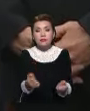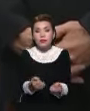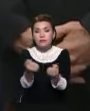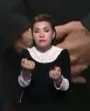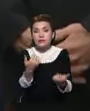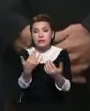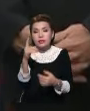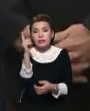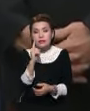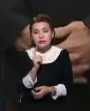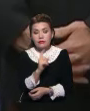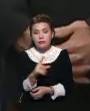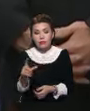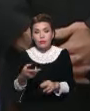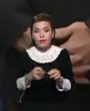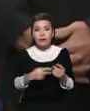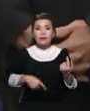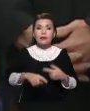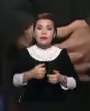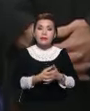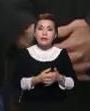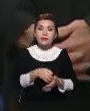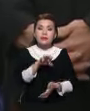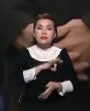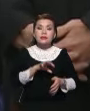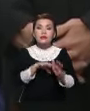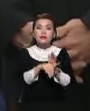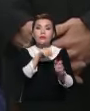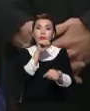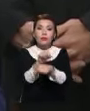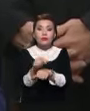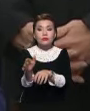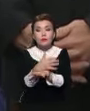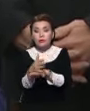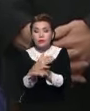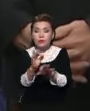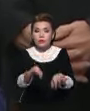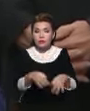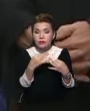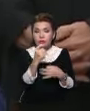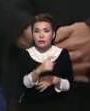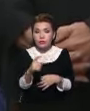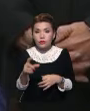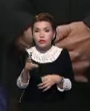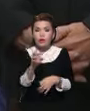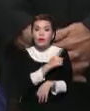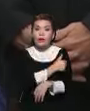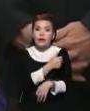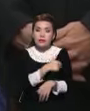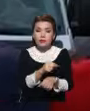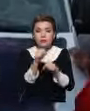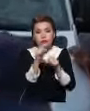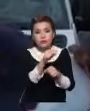с израильтянами. Кроме того, предпринимаются попытки воспользоваться этой паузой, чтобы разобраться с освобождением заключенных. Но больницы должны быть